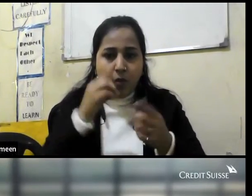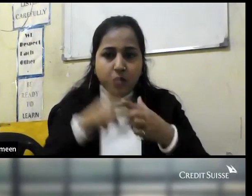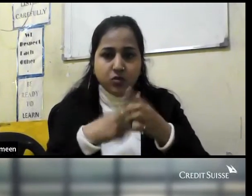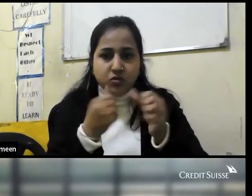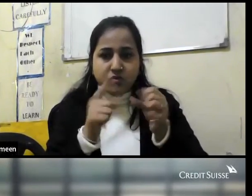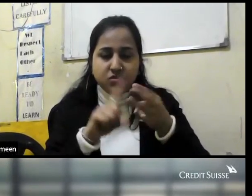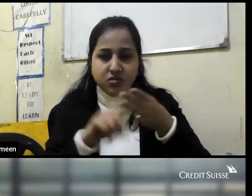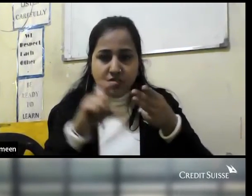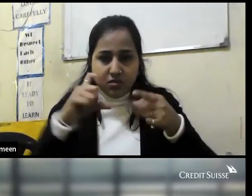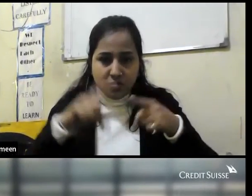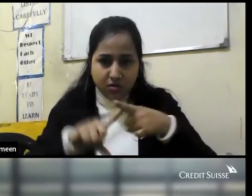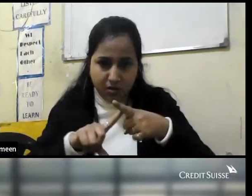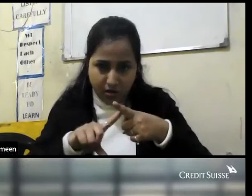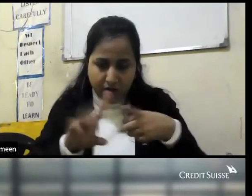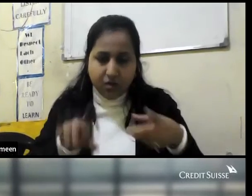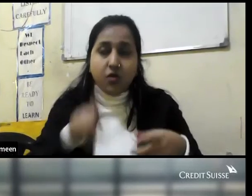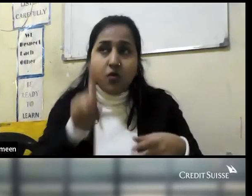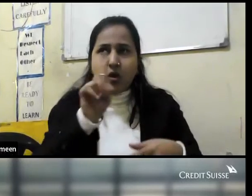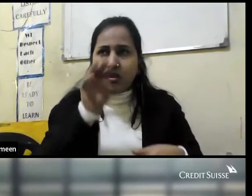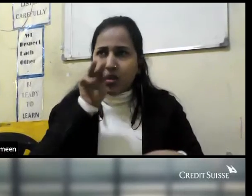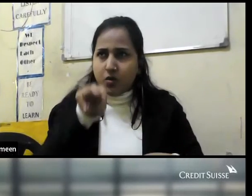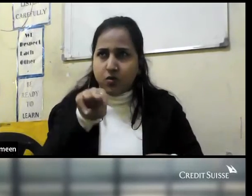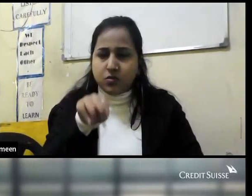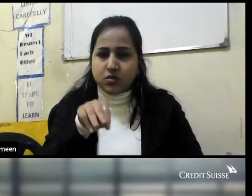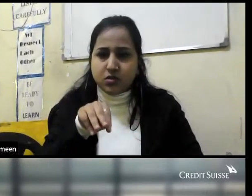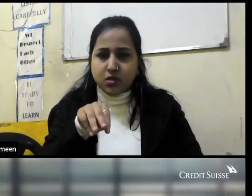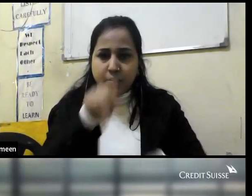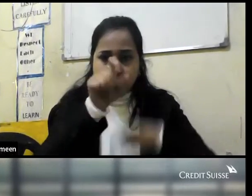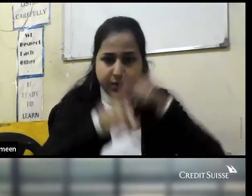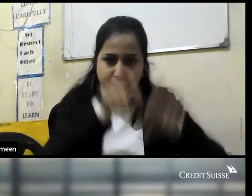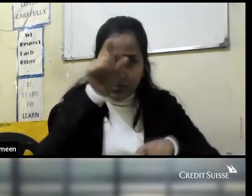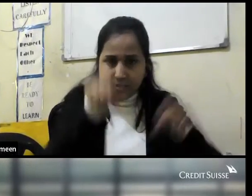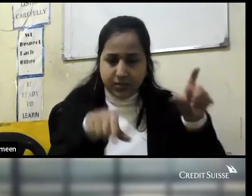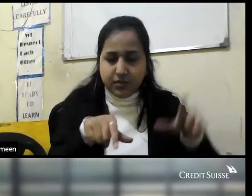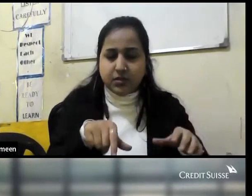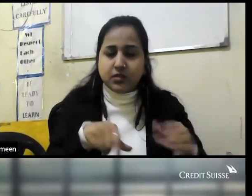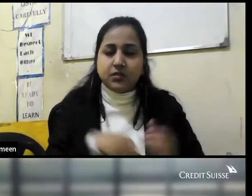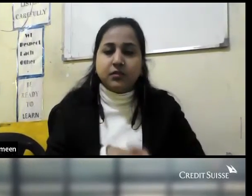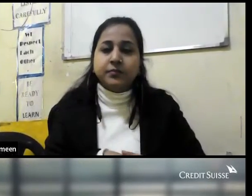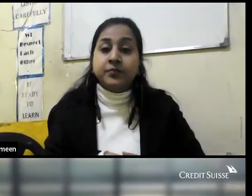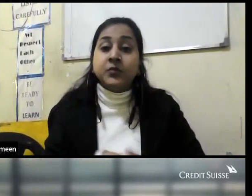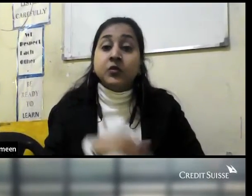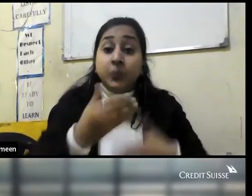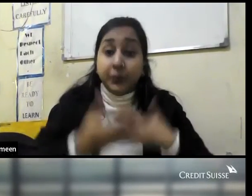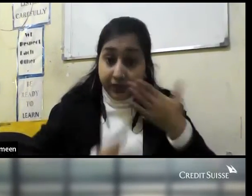अबाउट 1000 यूथ्स जिसको हम ट्रेन कर रहे हैं और उसको